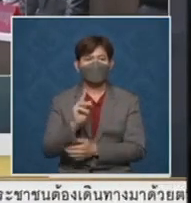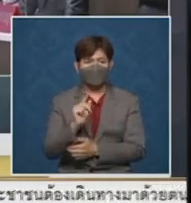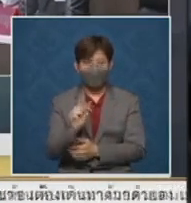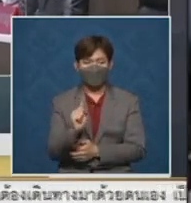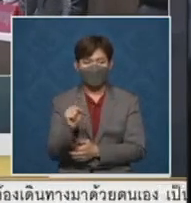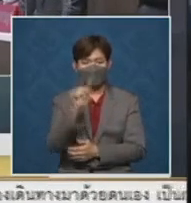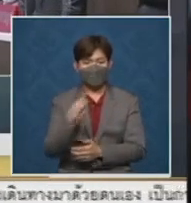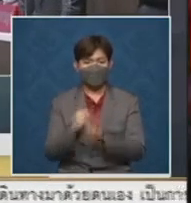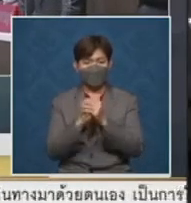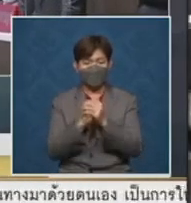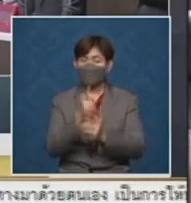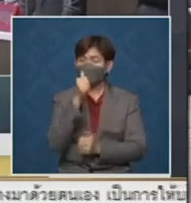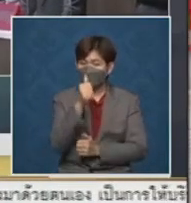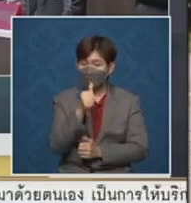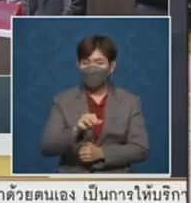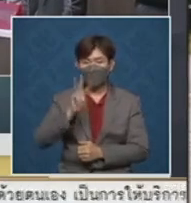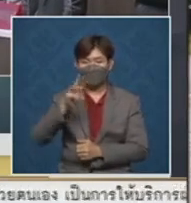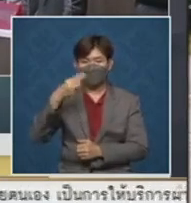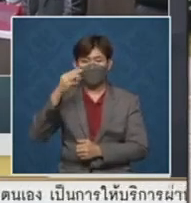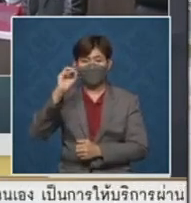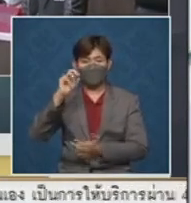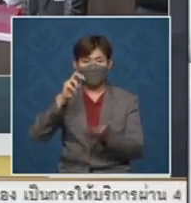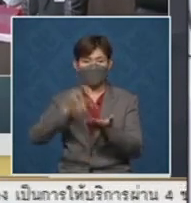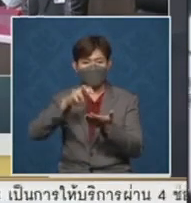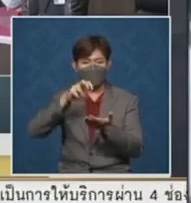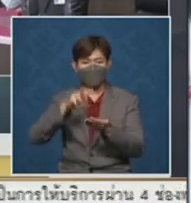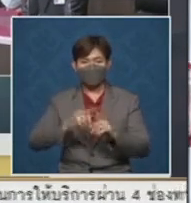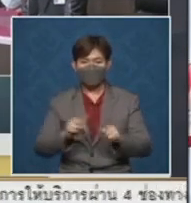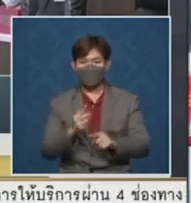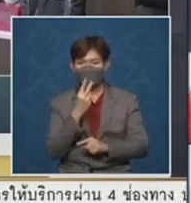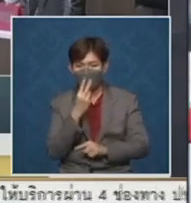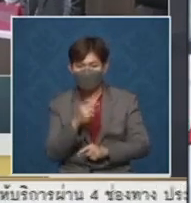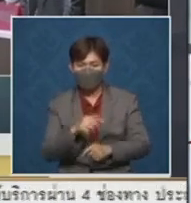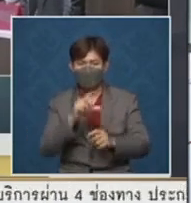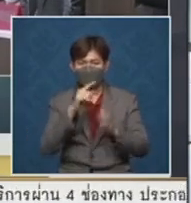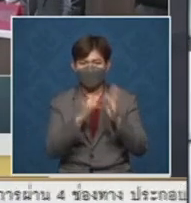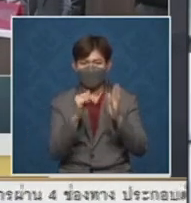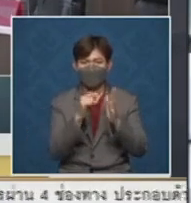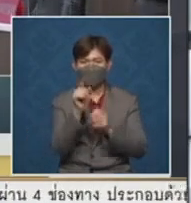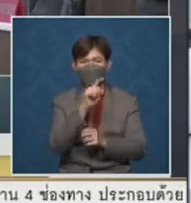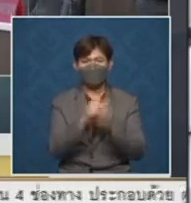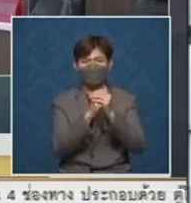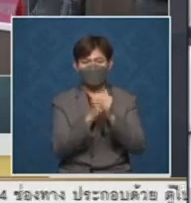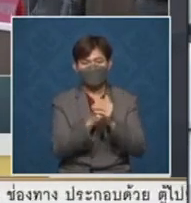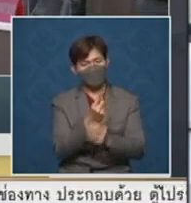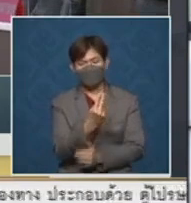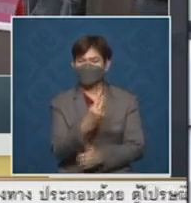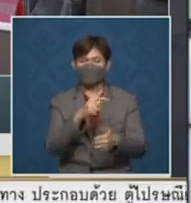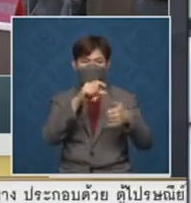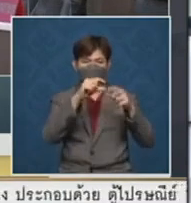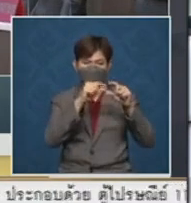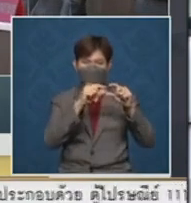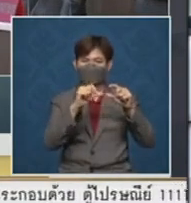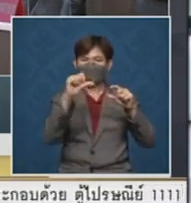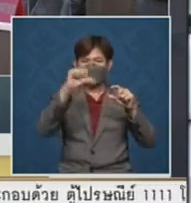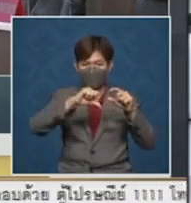สุดท่านนายกรัฐมนตรีพลเอกประยุทธ์จันทร์โอชากลับมีคำสั่งจัดตั้งศูนย์บูรณาการแก้ไขสถานการณ์โควิด-19ในพื้นที่จังหวัด